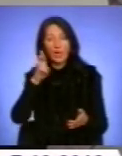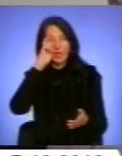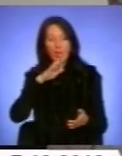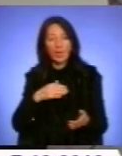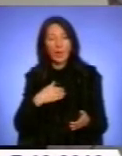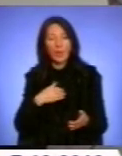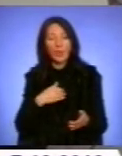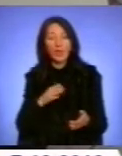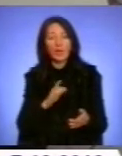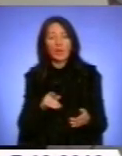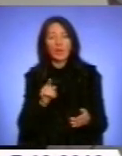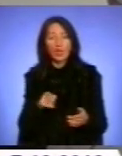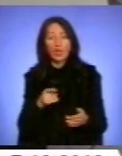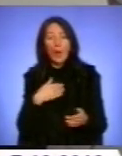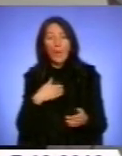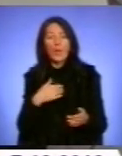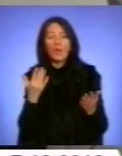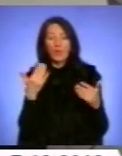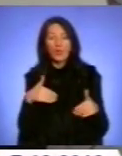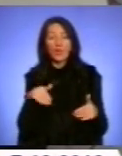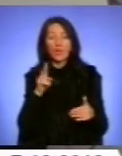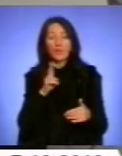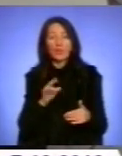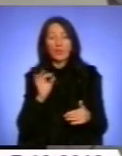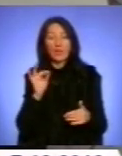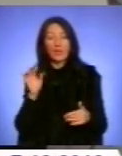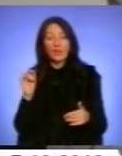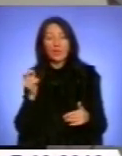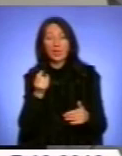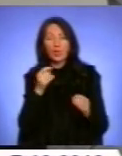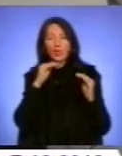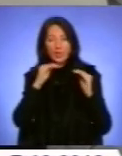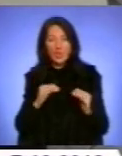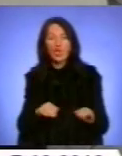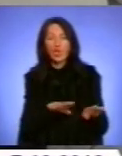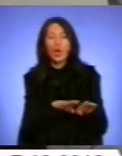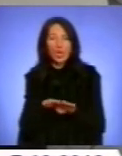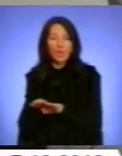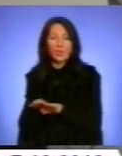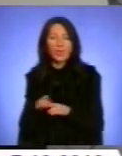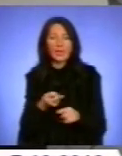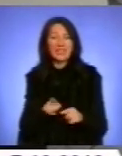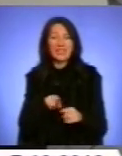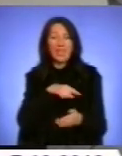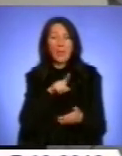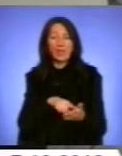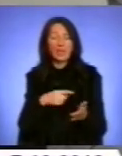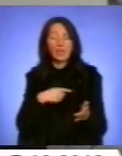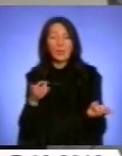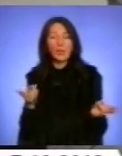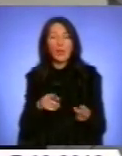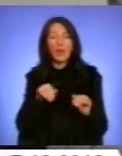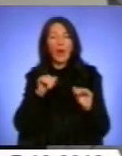йдемо до цивілізації, ми вже в цивілізації, тільки трошки нижчого рівня. Це питання нам треба